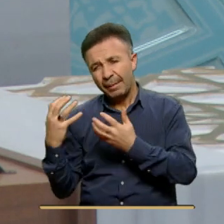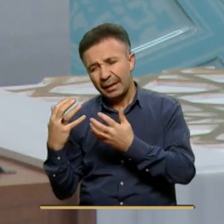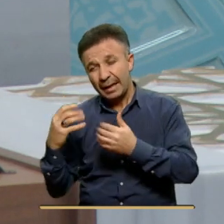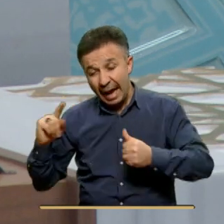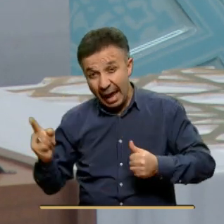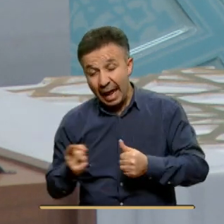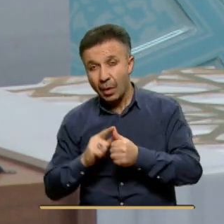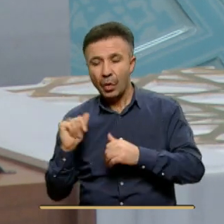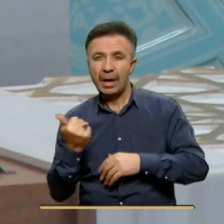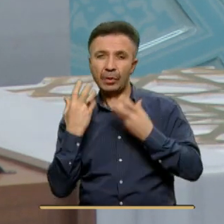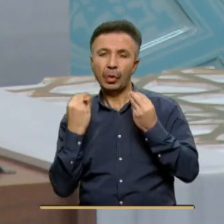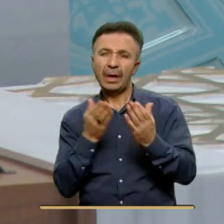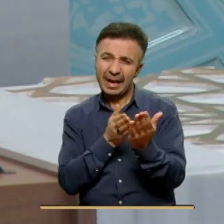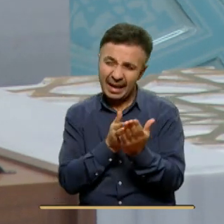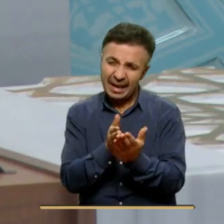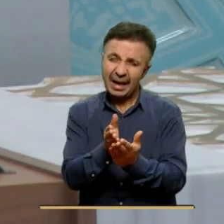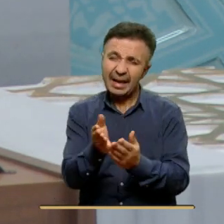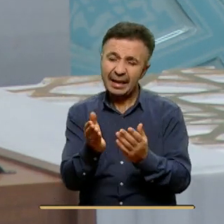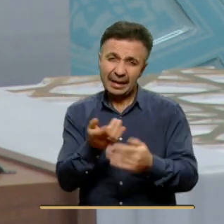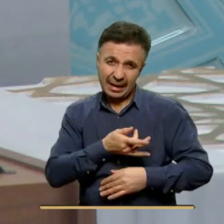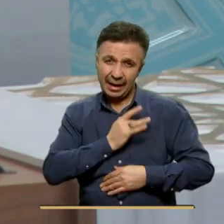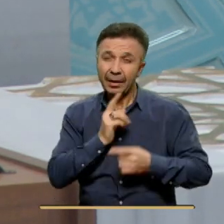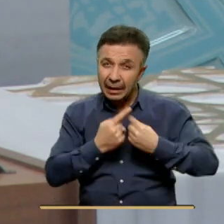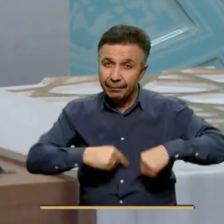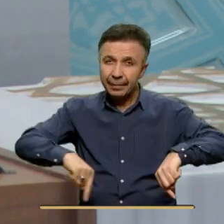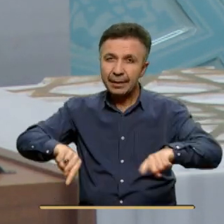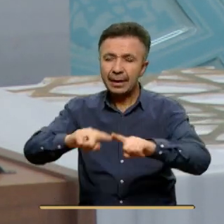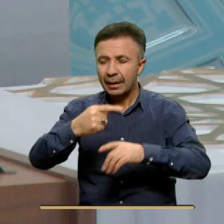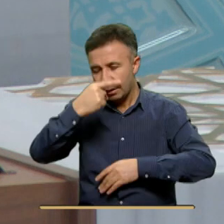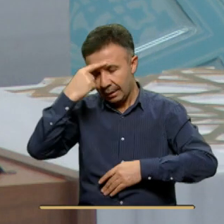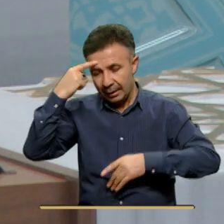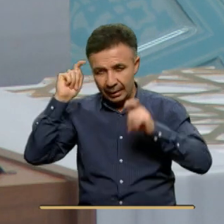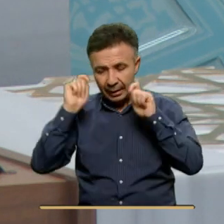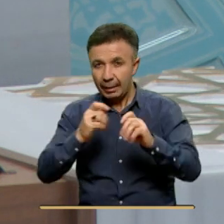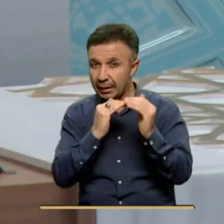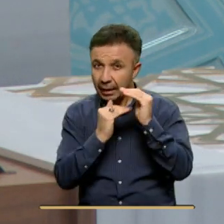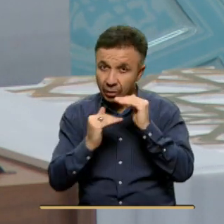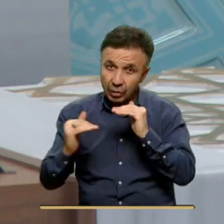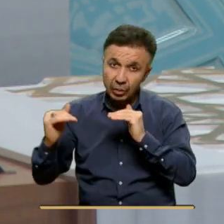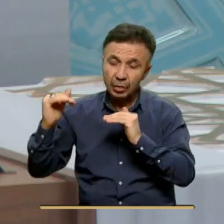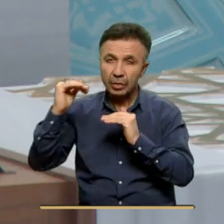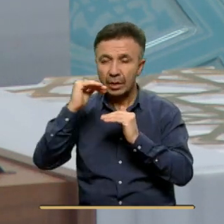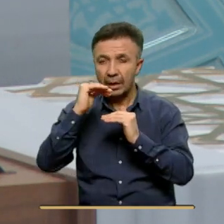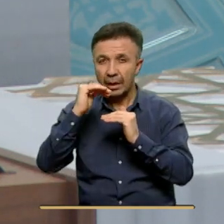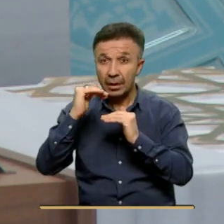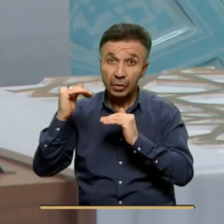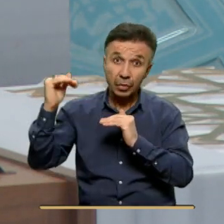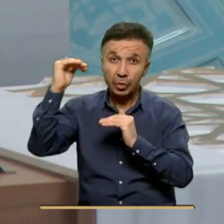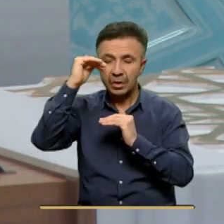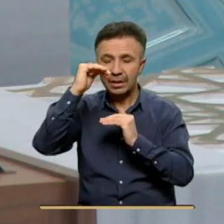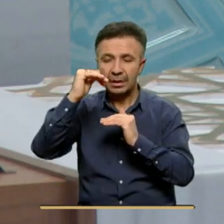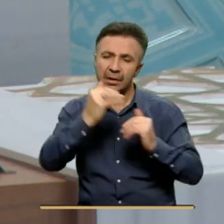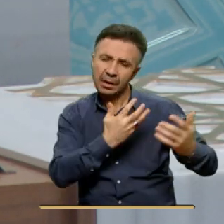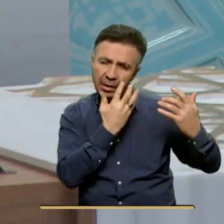hidayeti, imanı bizlere nasip eden yüceler yücesi, Rahman ve Rahim